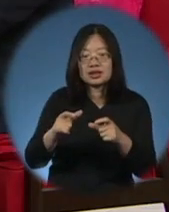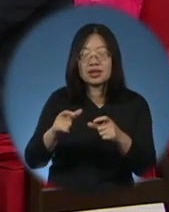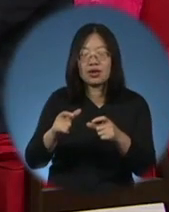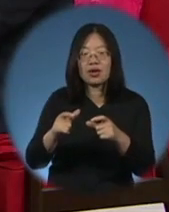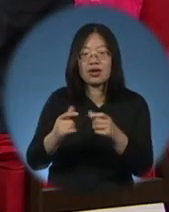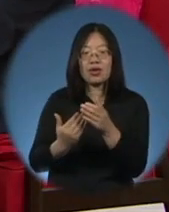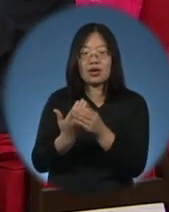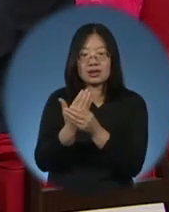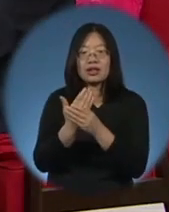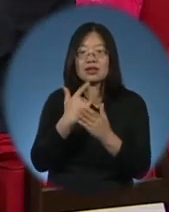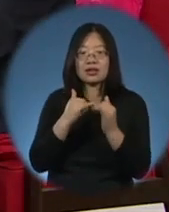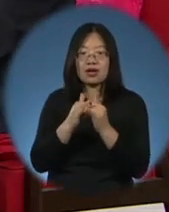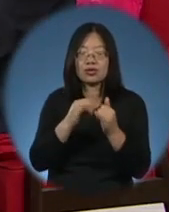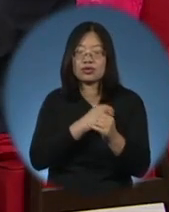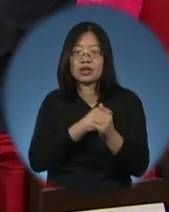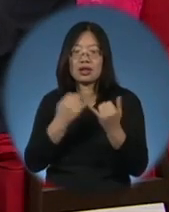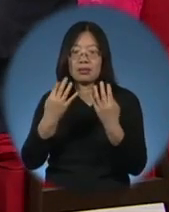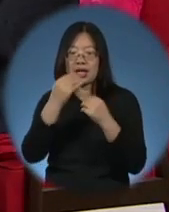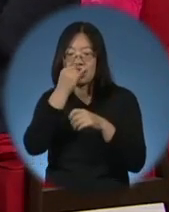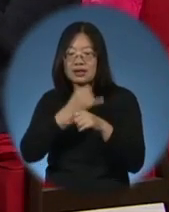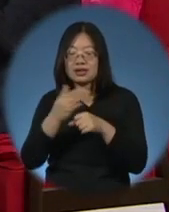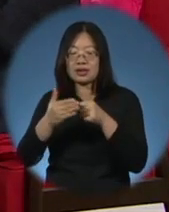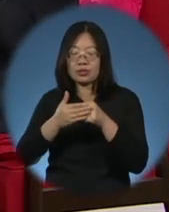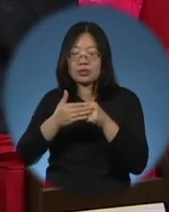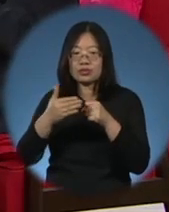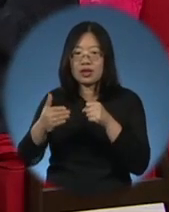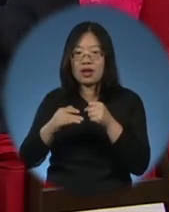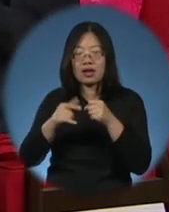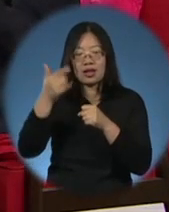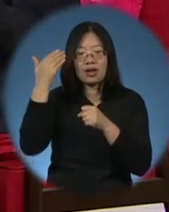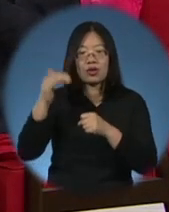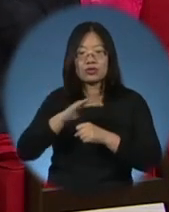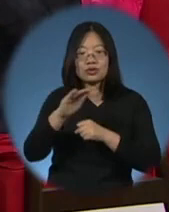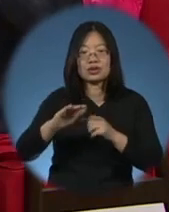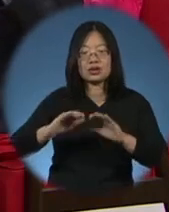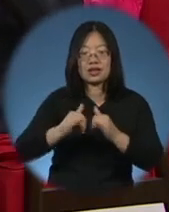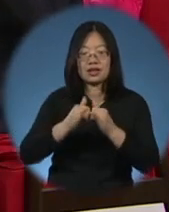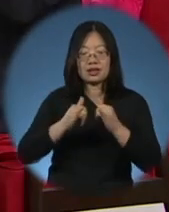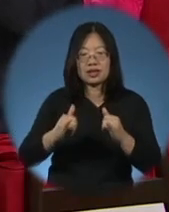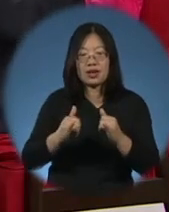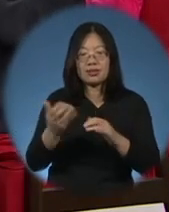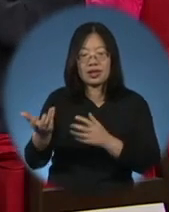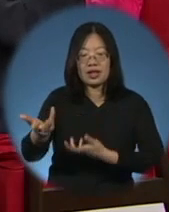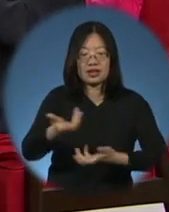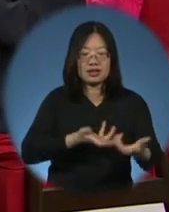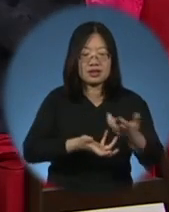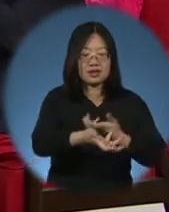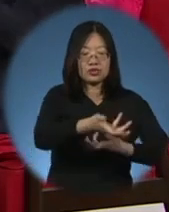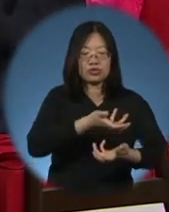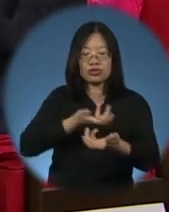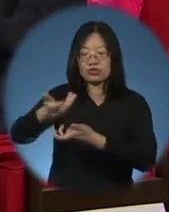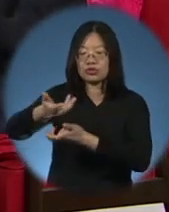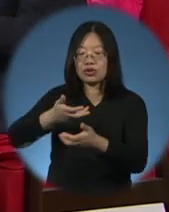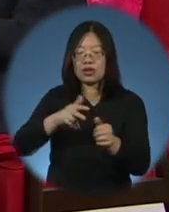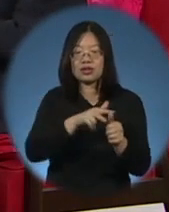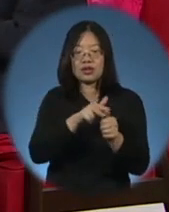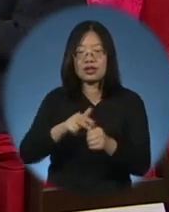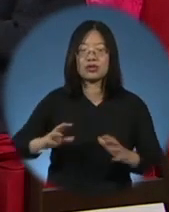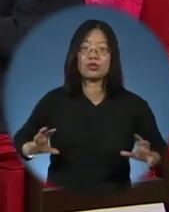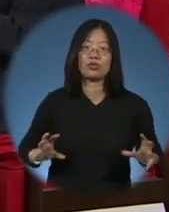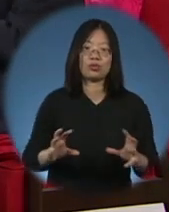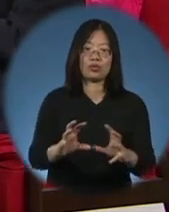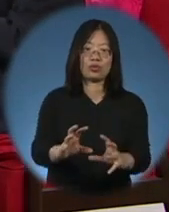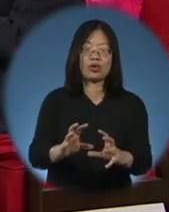출신이 많아서다. 그런 얘기도 들었어요. 많습니다. 많습니다. 그래서 그게 과거에 우리나라 사람들이 어떻게 이주를 했는지 그런 데이터들을